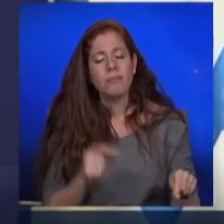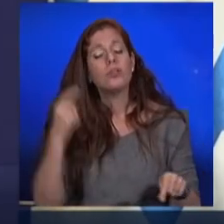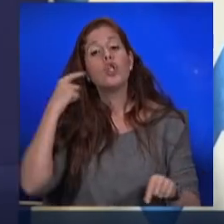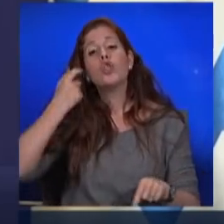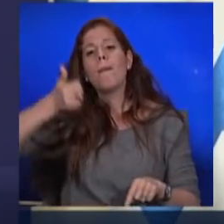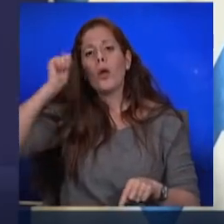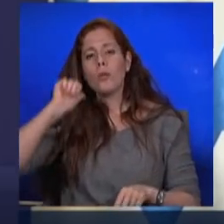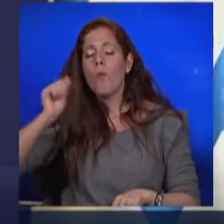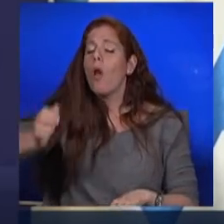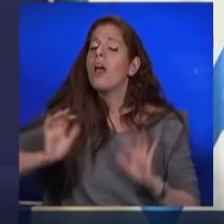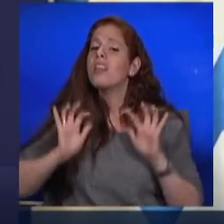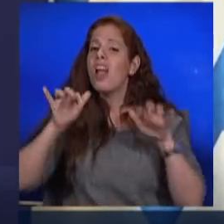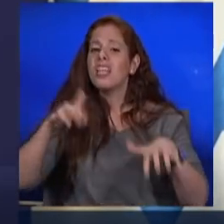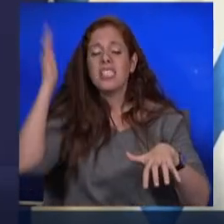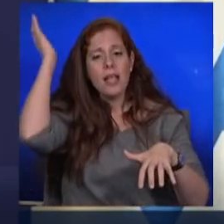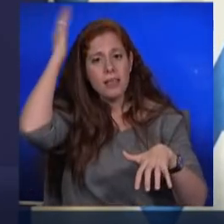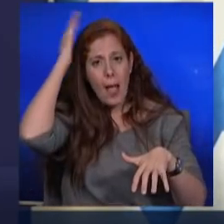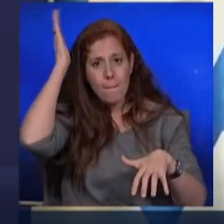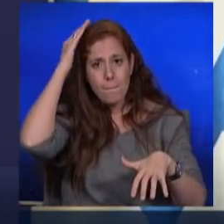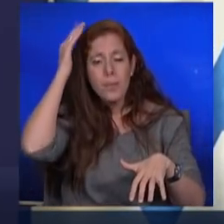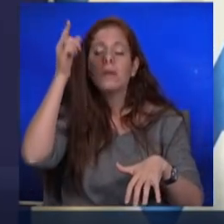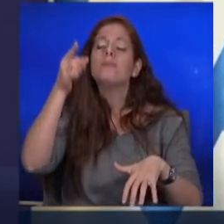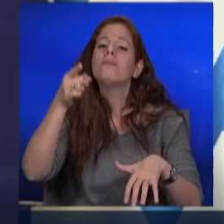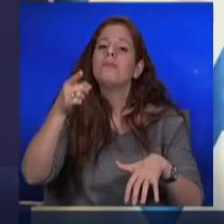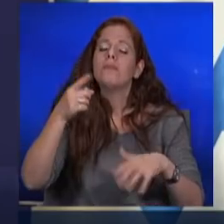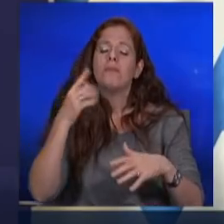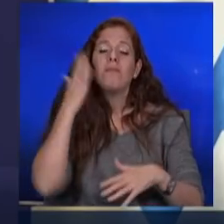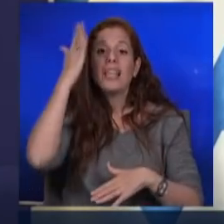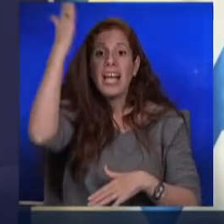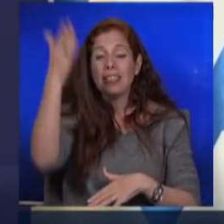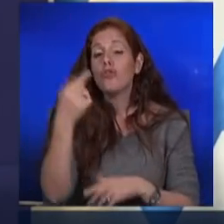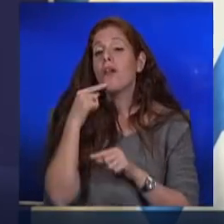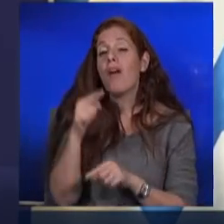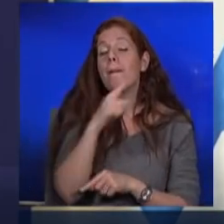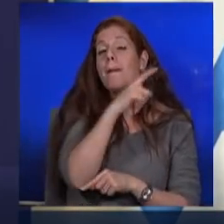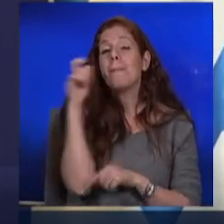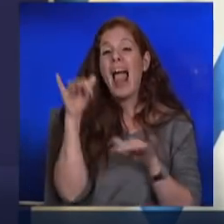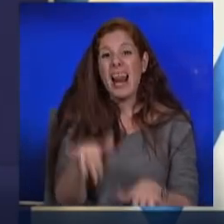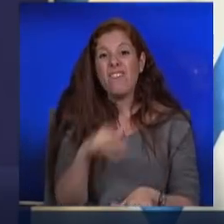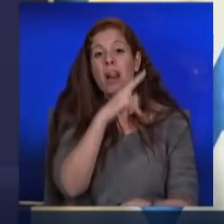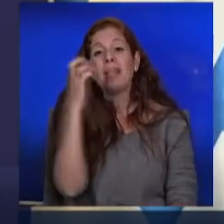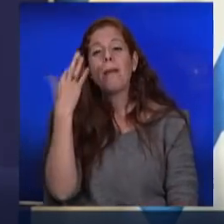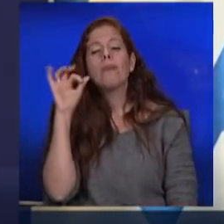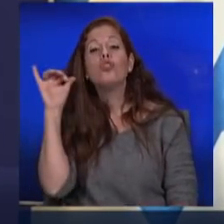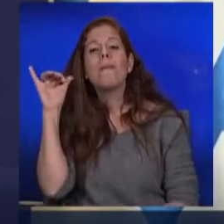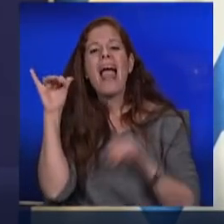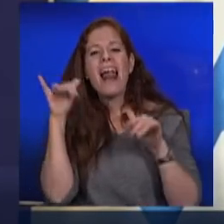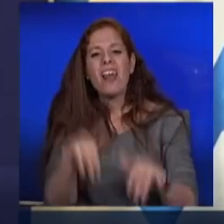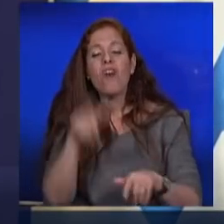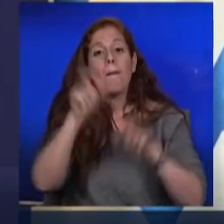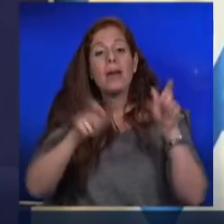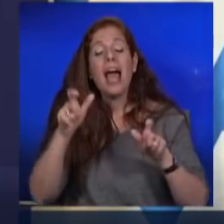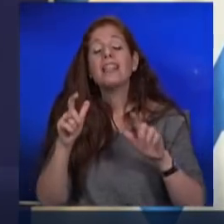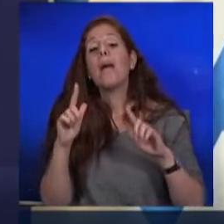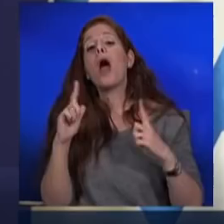טראמפ בתחזית שלפיה בין 100,000 ל-250,000 בני אדם עלולים למות